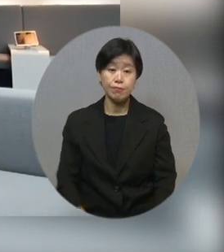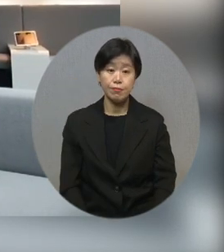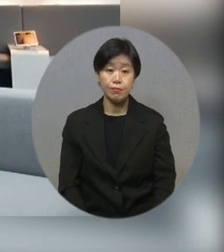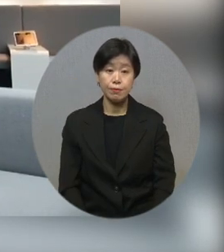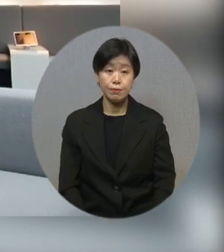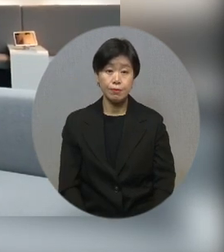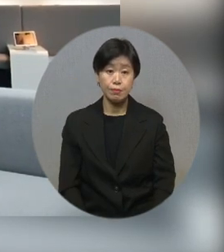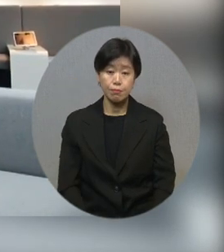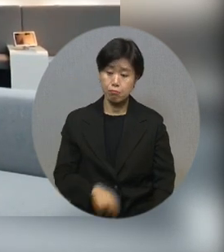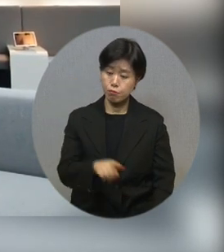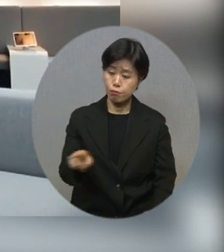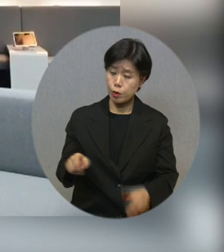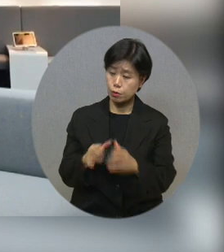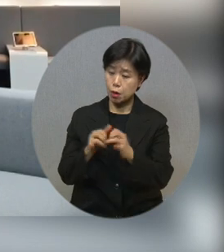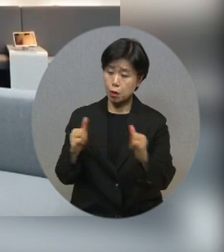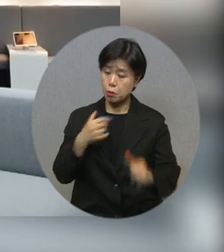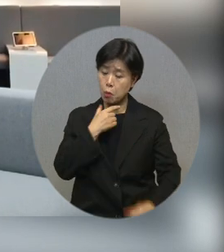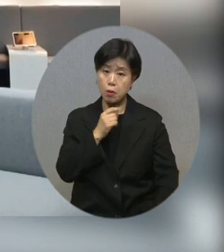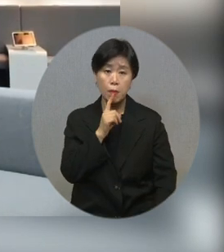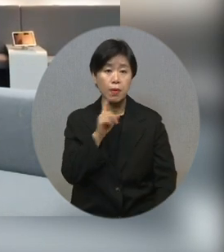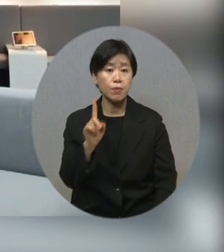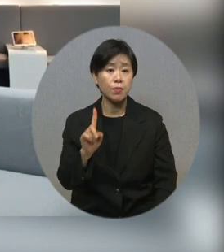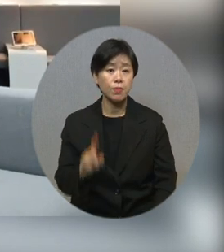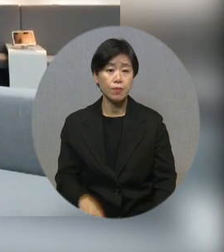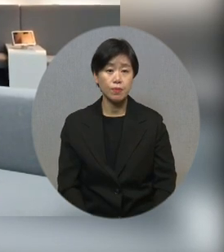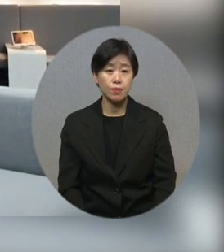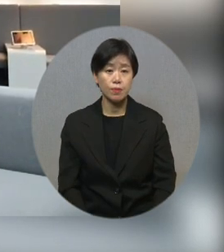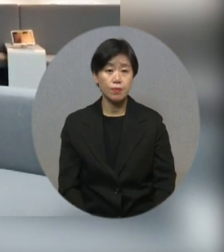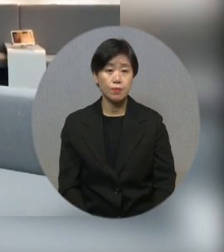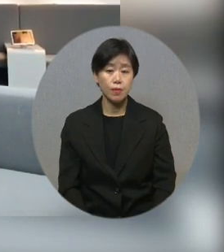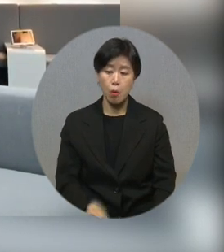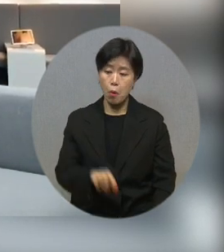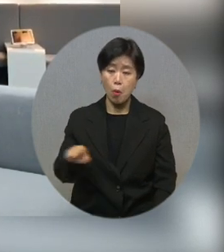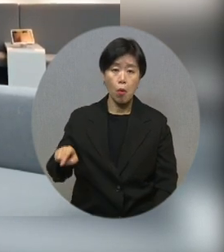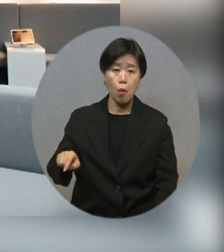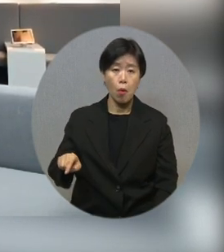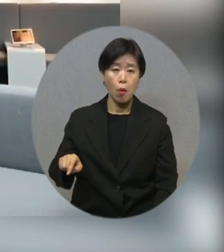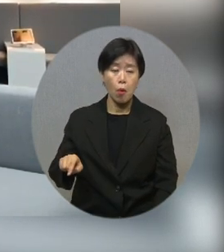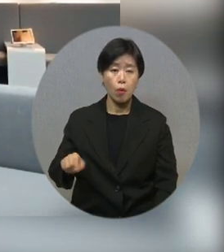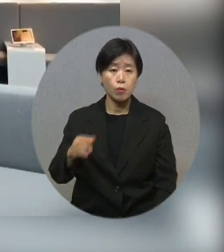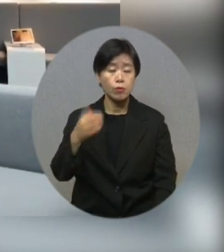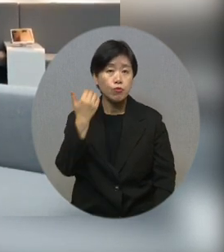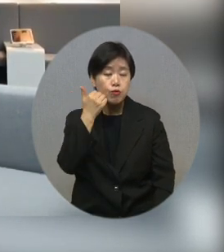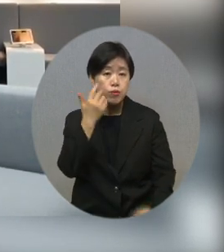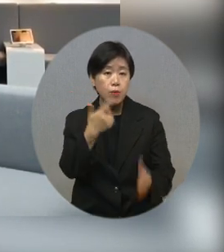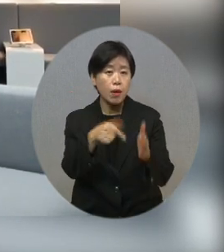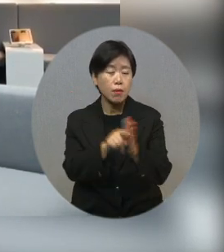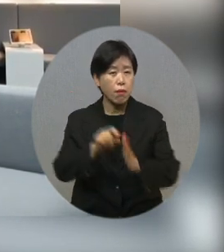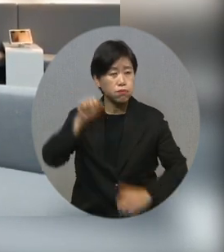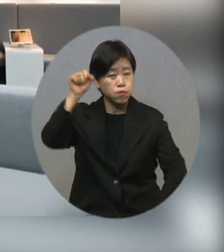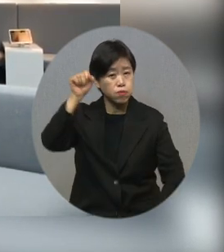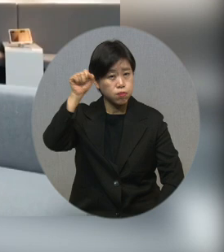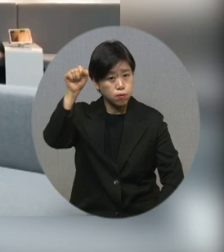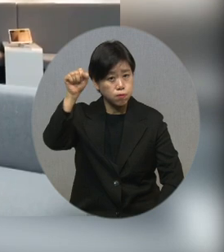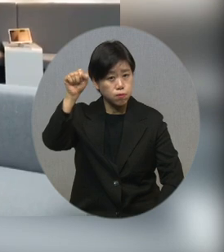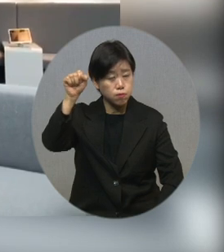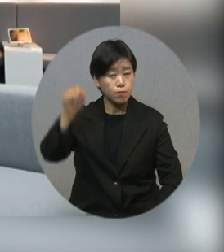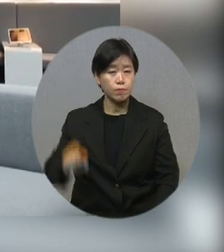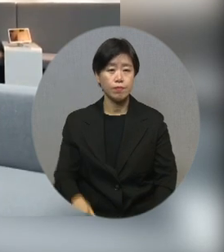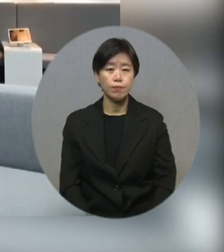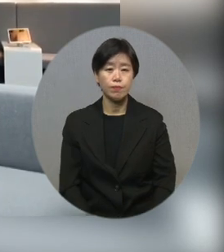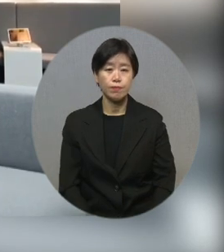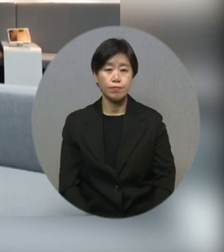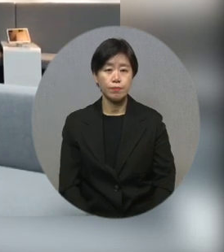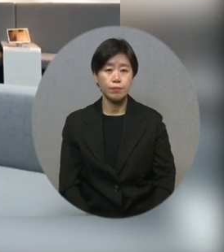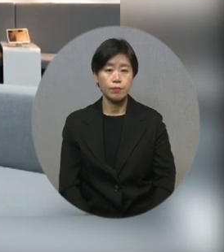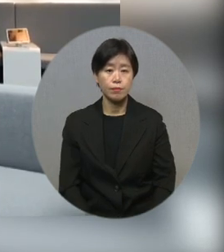그들은 무엇을 이야기하였을까요? 그들은 누구를 위해서 이야기하였을까요? 많은